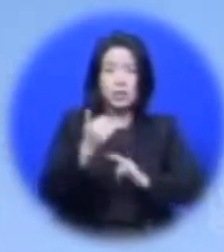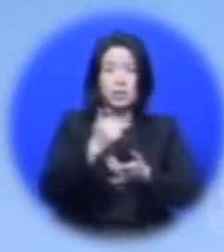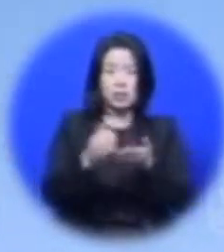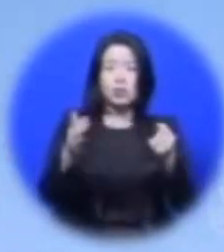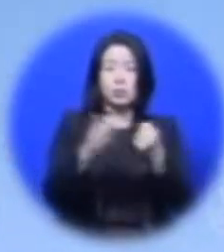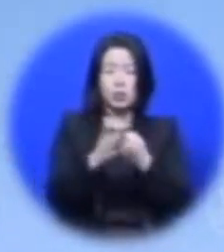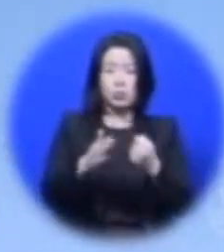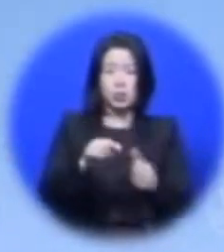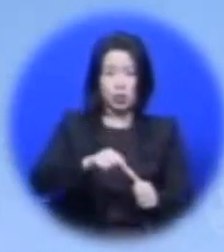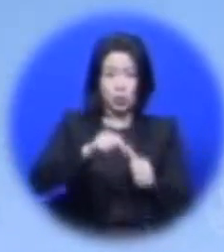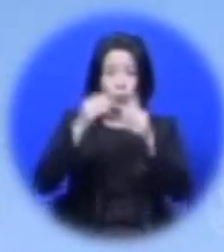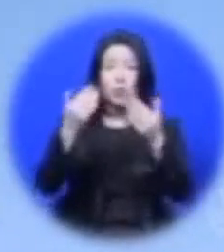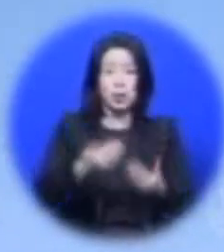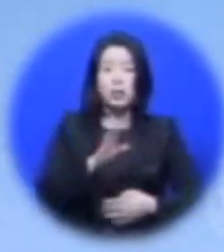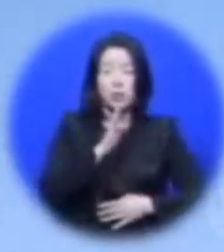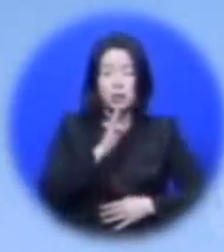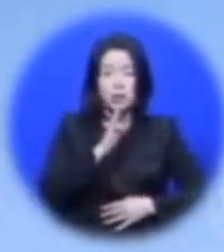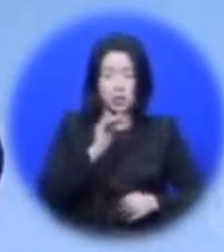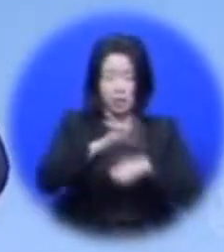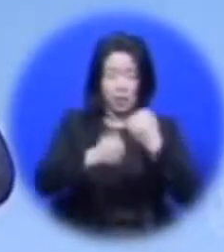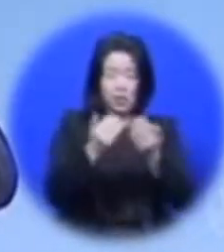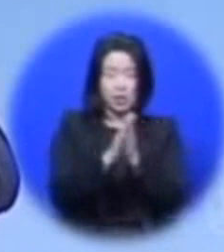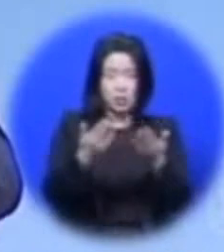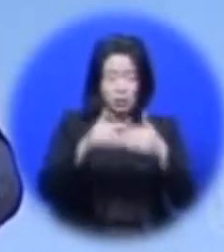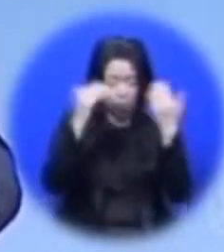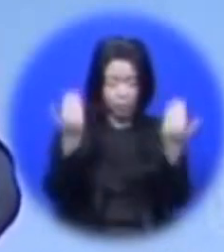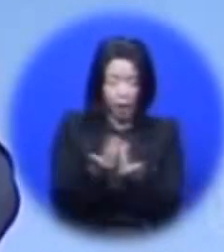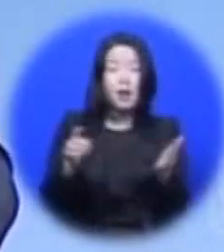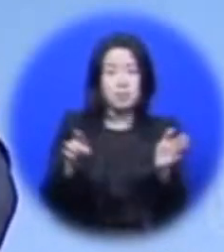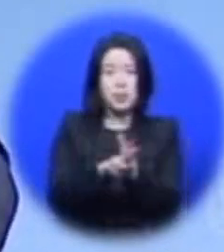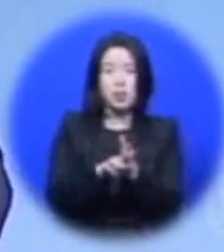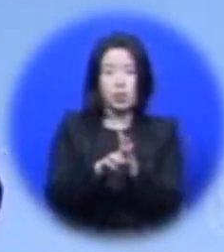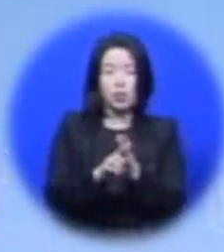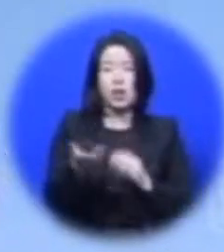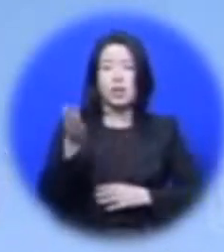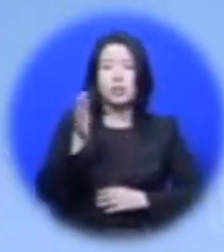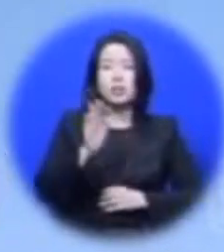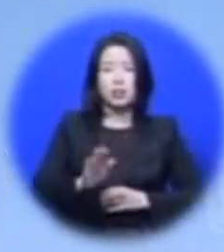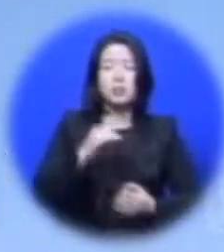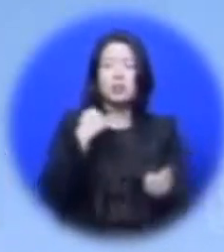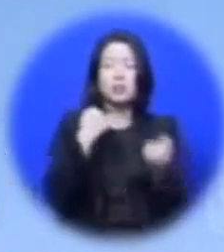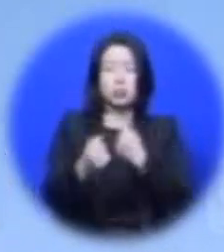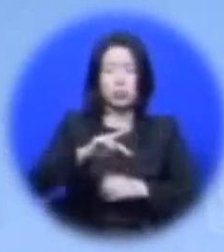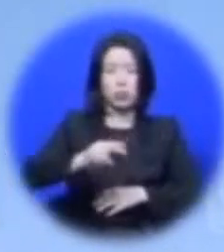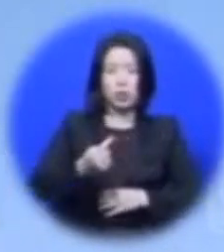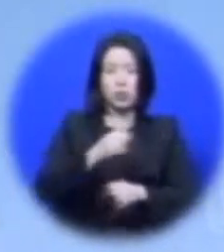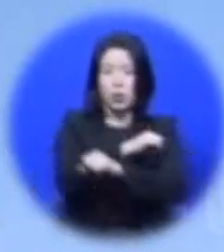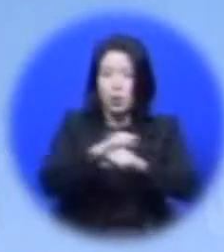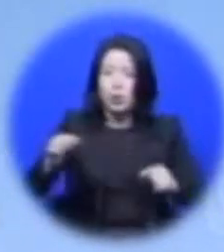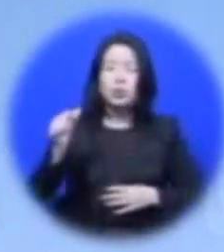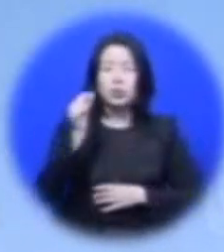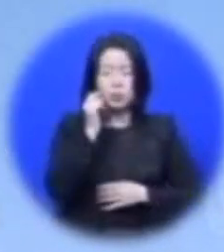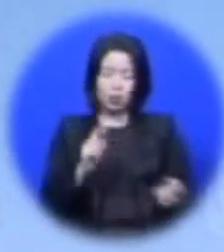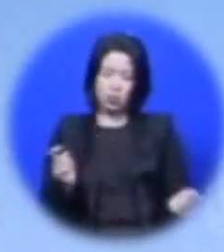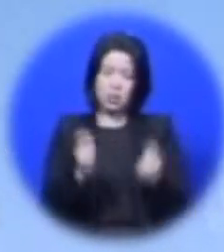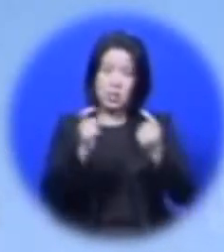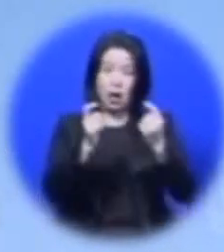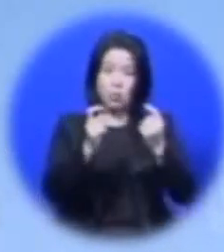때문에 구원 받았대요. 성경을 다 믿는데 그런데도 용서 못하고 싸우고